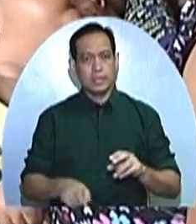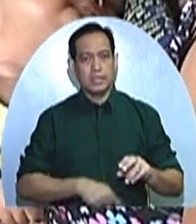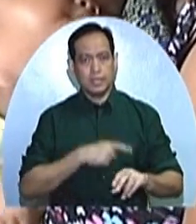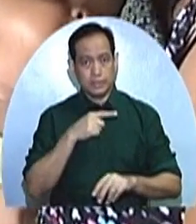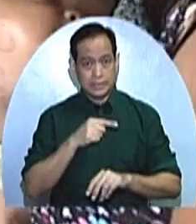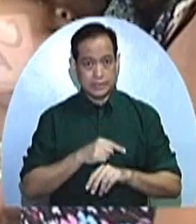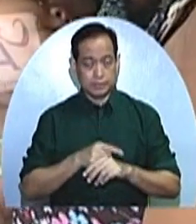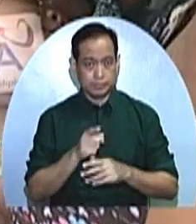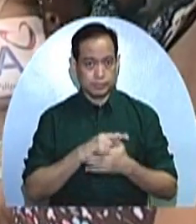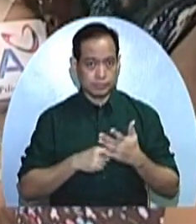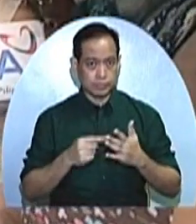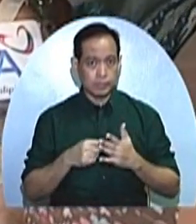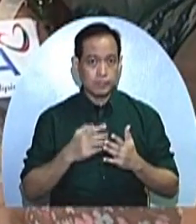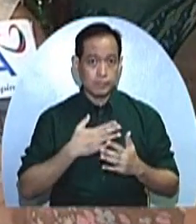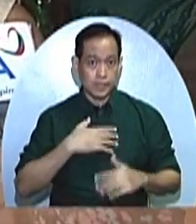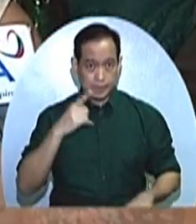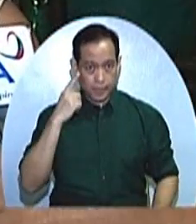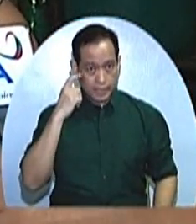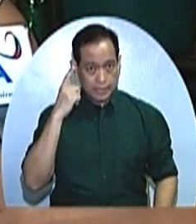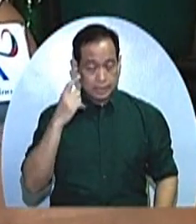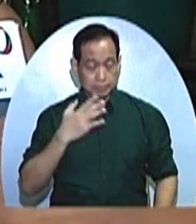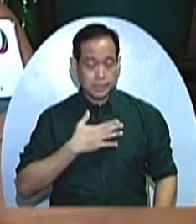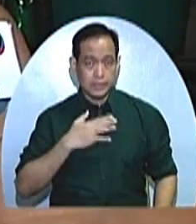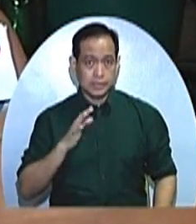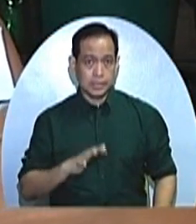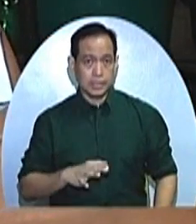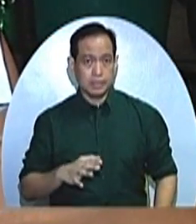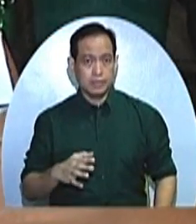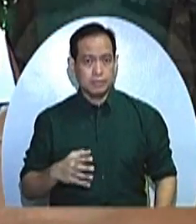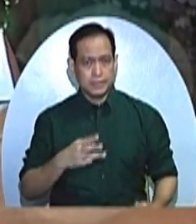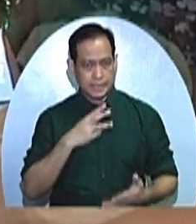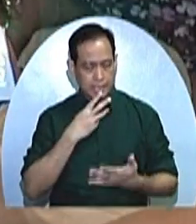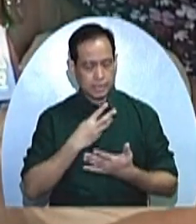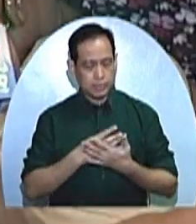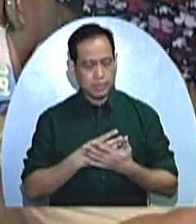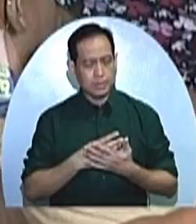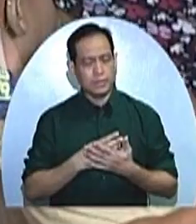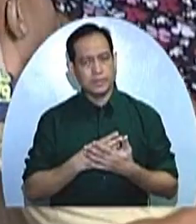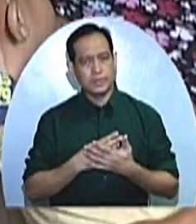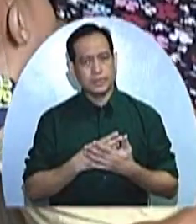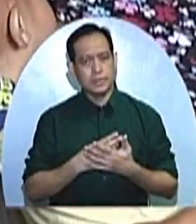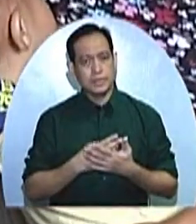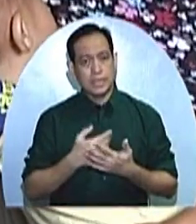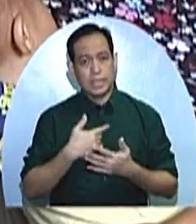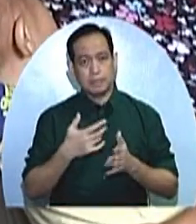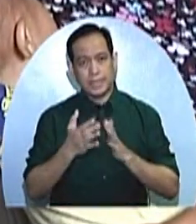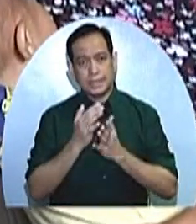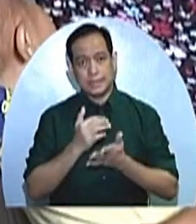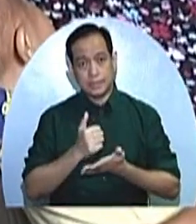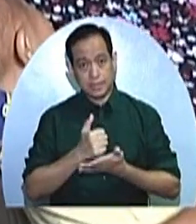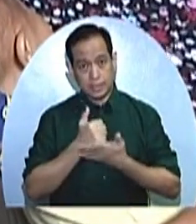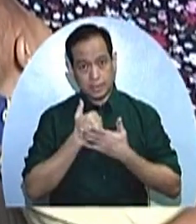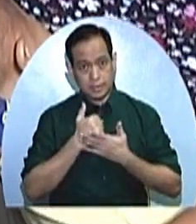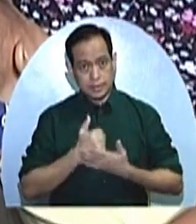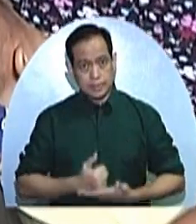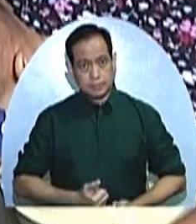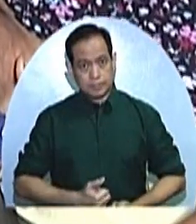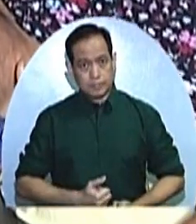panahon. Pangarap lang sana ko gumaling siya. Yun lang po. Umiwagan po